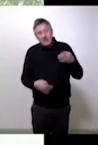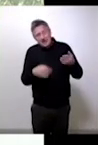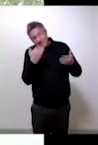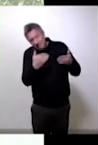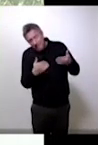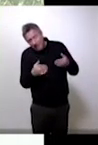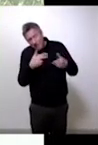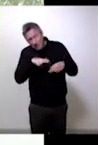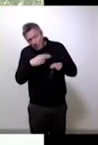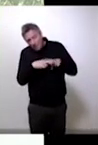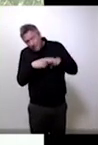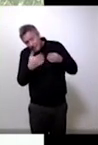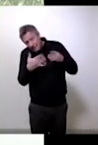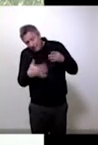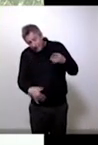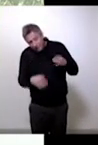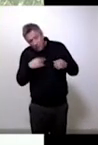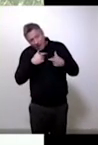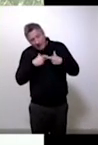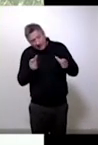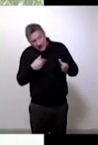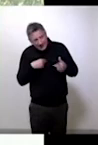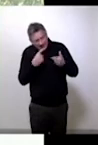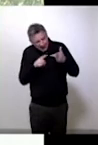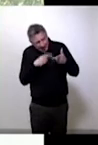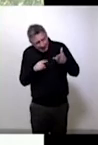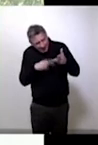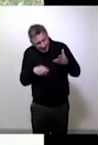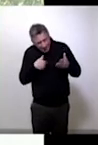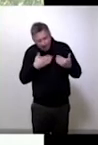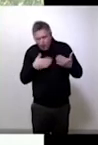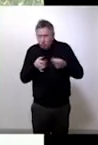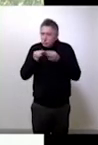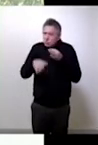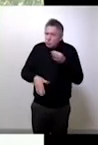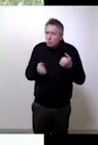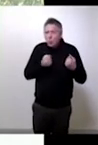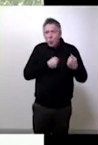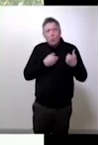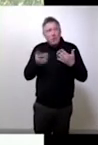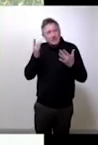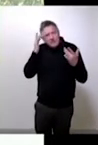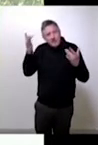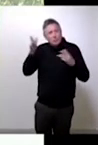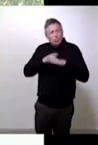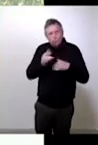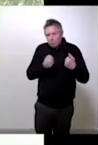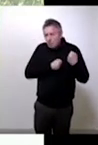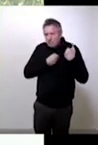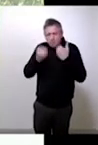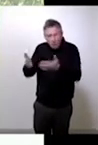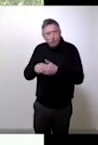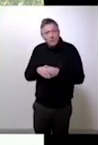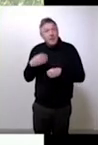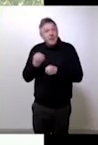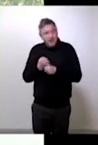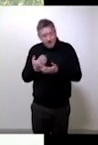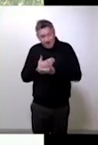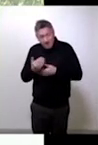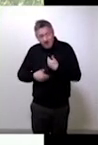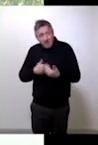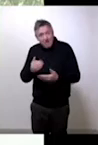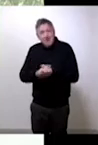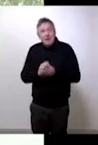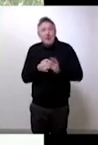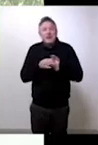ce qui nous permettra d'aller travailler dans le détail, d'aller proposer des solutions, des expérimentations, etc. C'est tout le travail qu'on va pouvoir mener en lien avec les